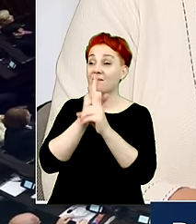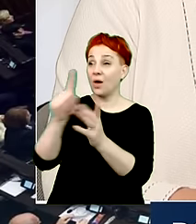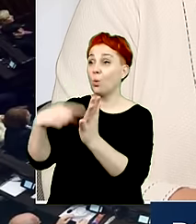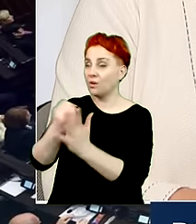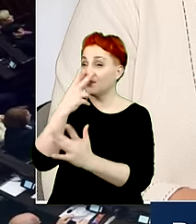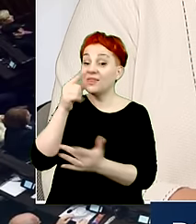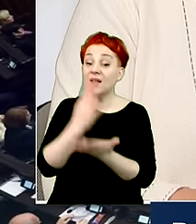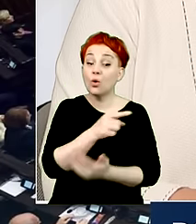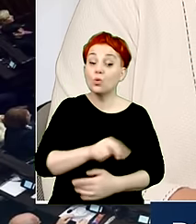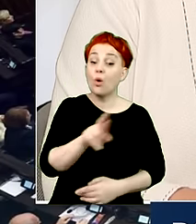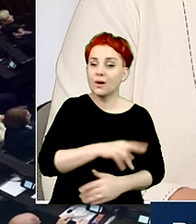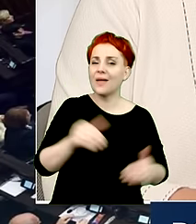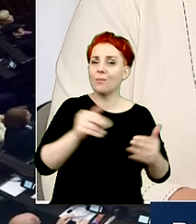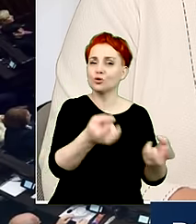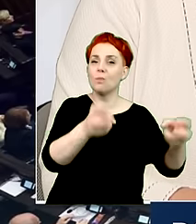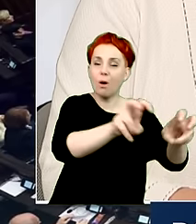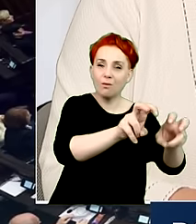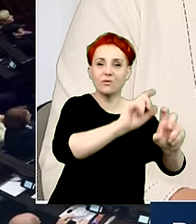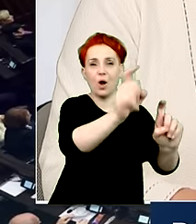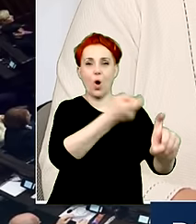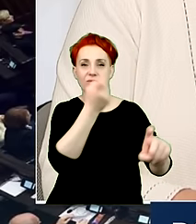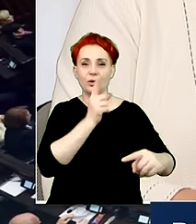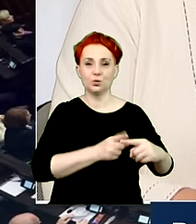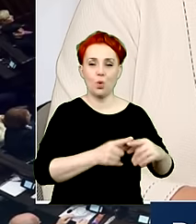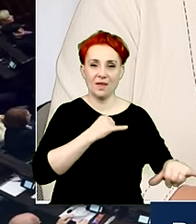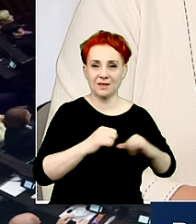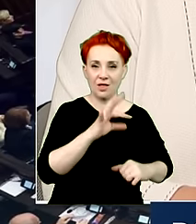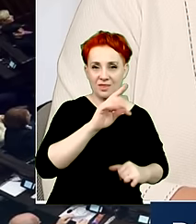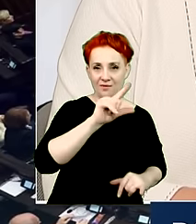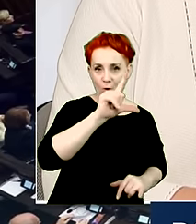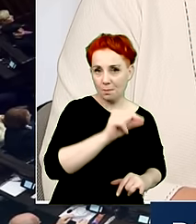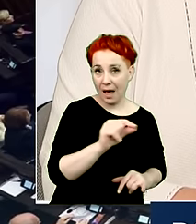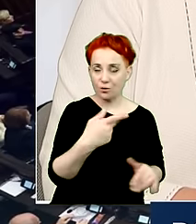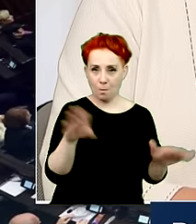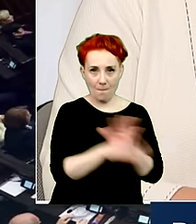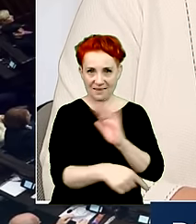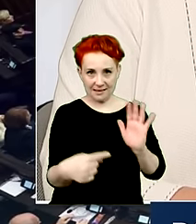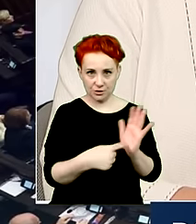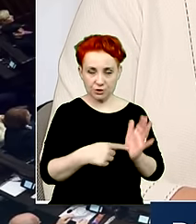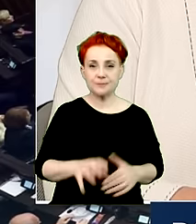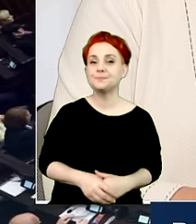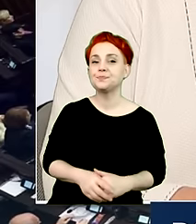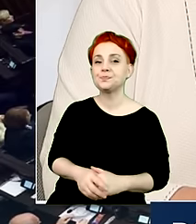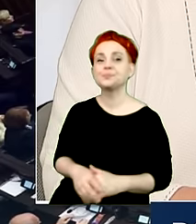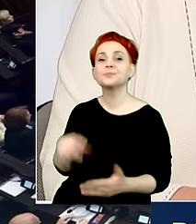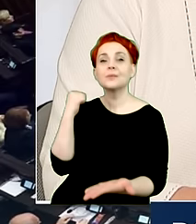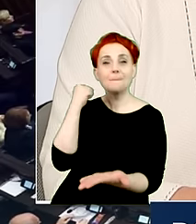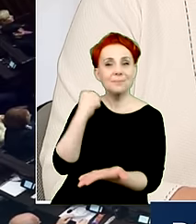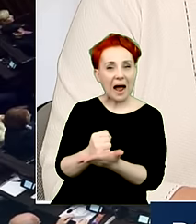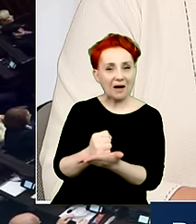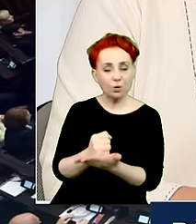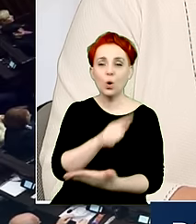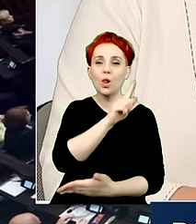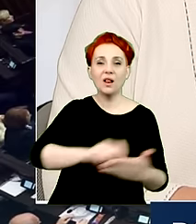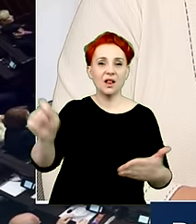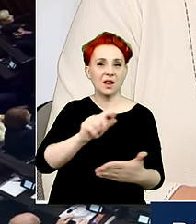Narodowych może powoływać i odwoływać członków zarządu TVP. Wyście to pominęli. Wyjaśnię sytuację prawną likwidowanych